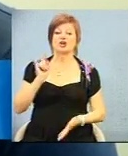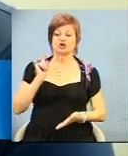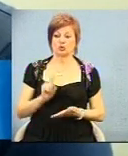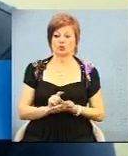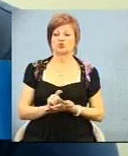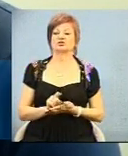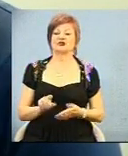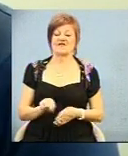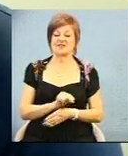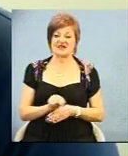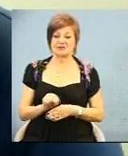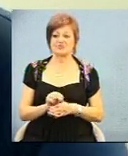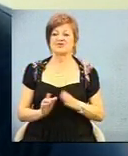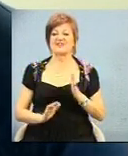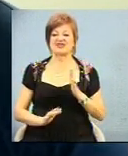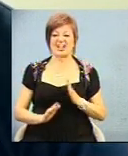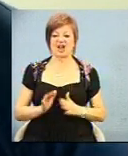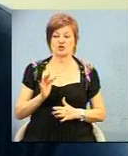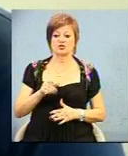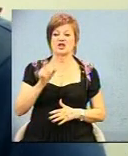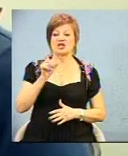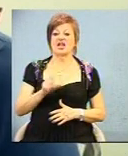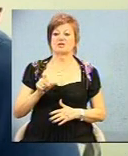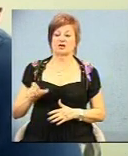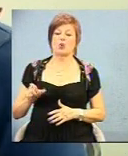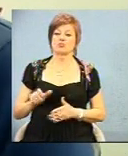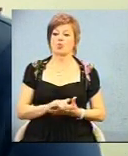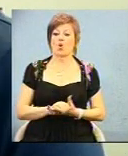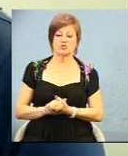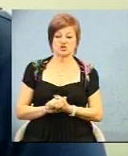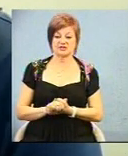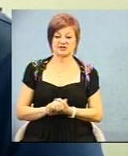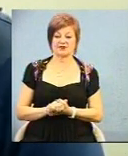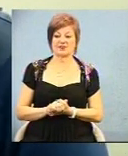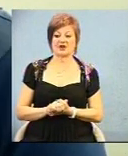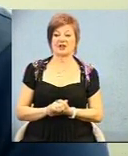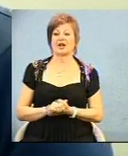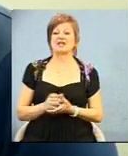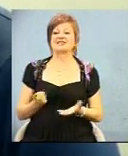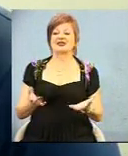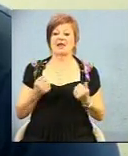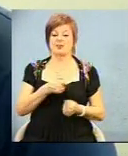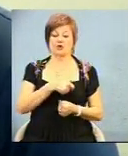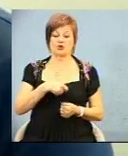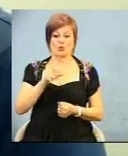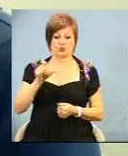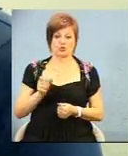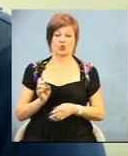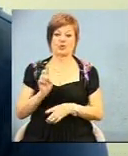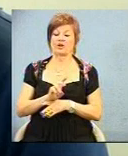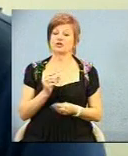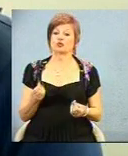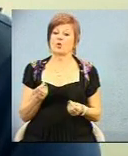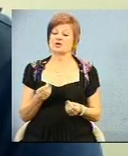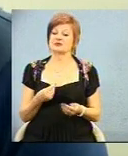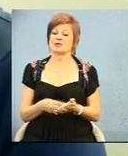воспитывать, растить гражданское общество. Когда на прием депутата будут приходить не только за материальной